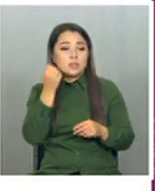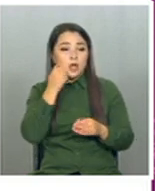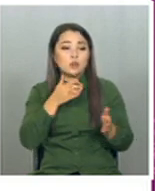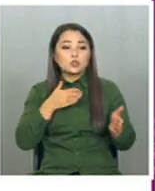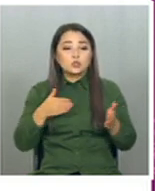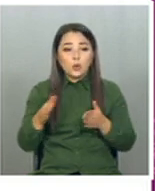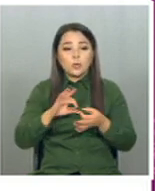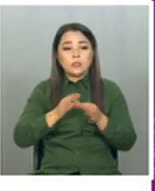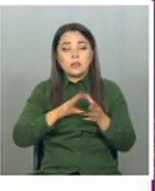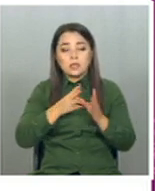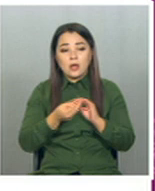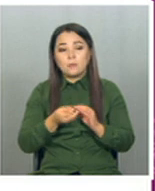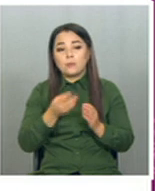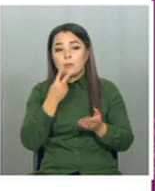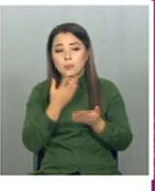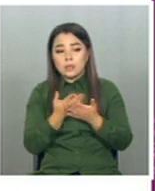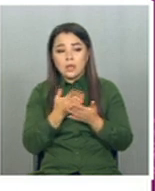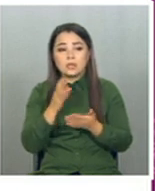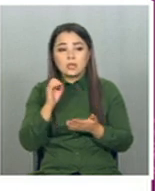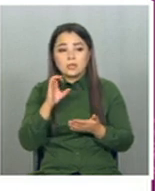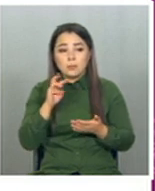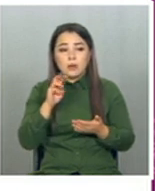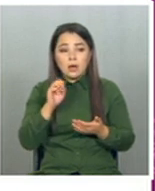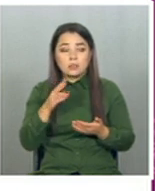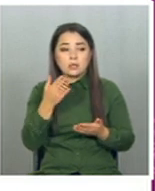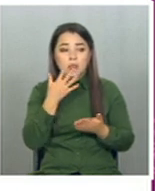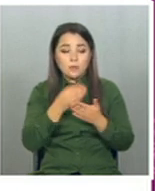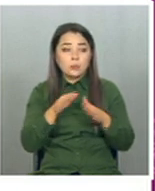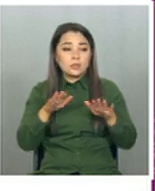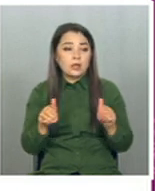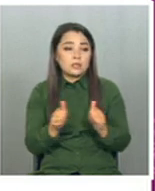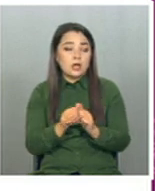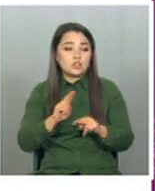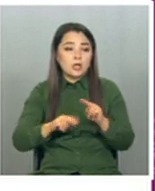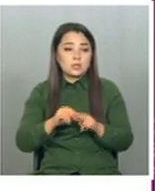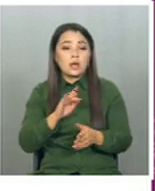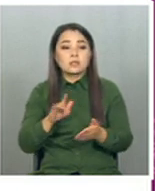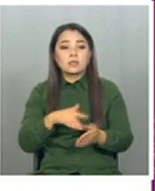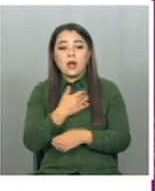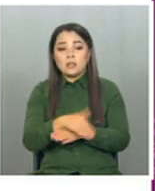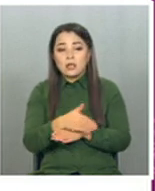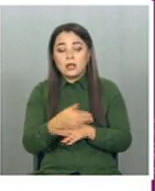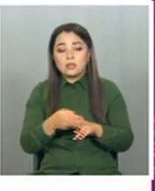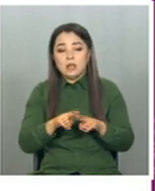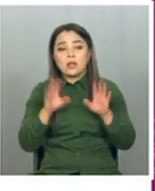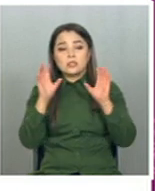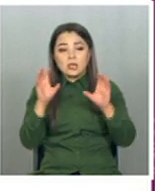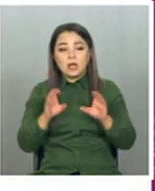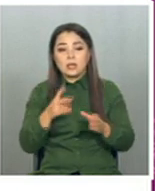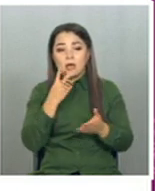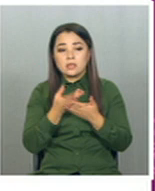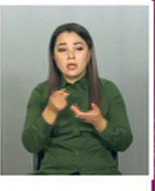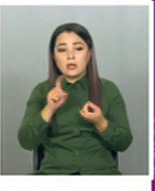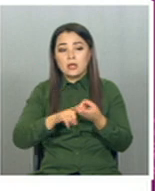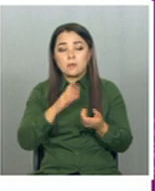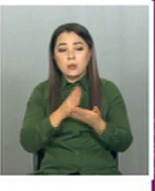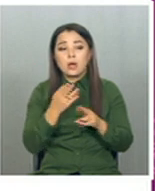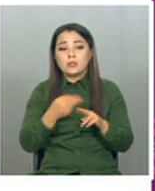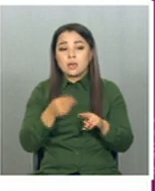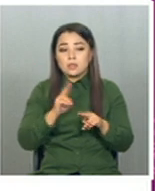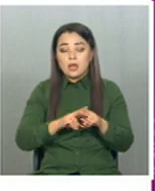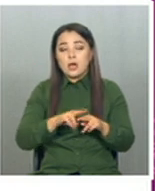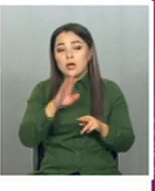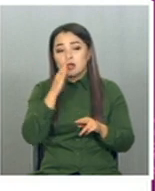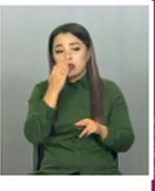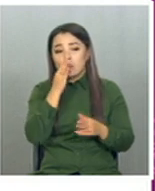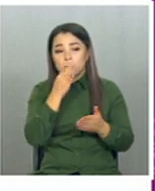сөздің мәні де Есімханның тұсында жасалған далалық заңдарға байланысты айтылған. Әсіресе,